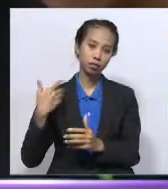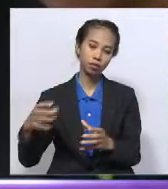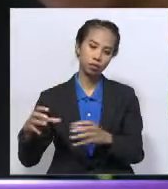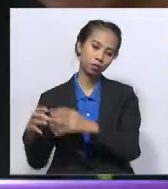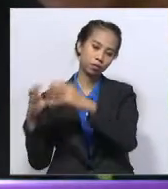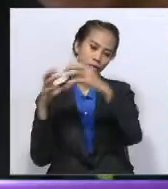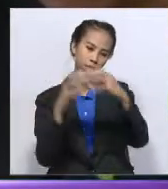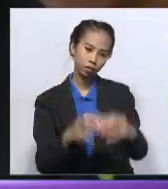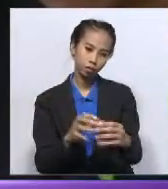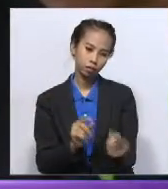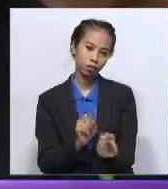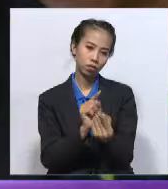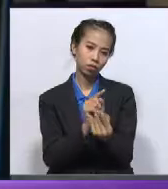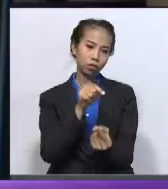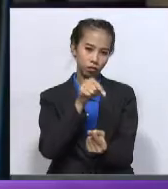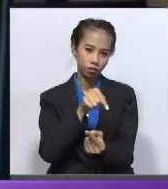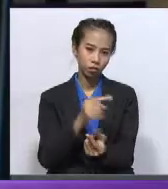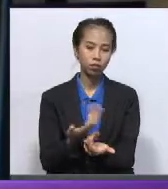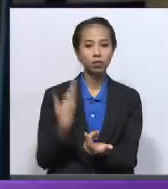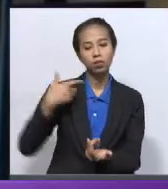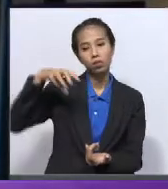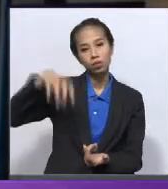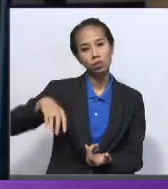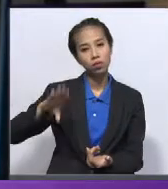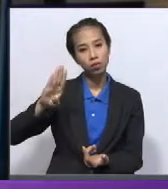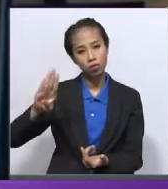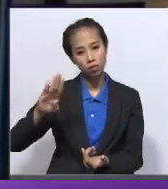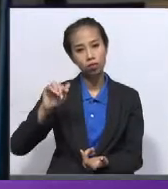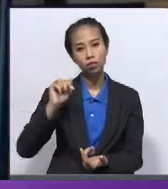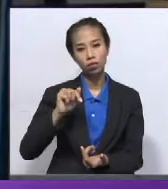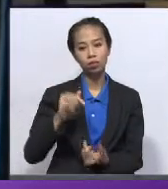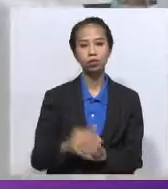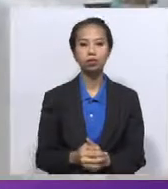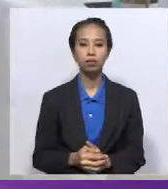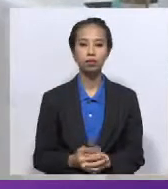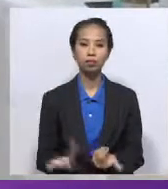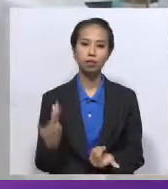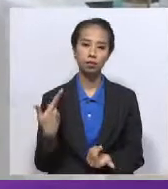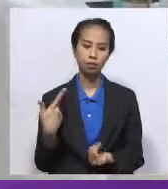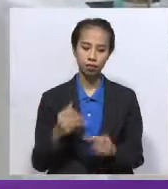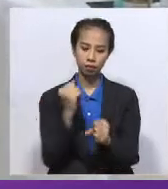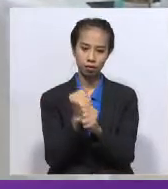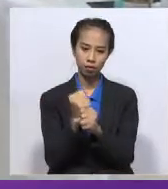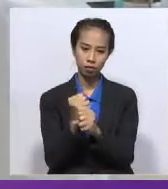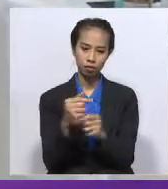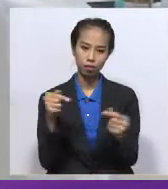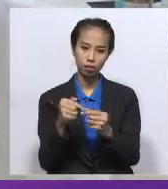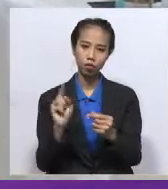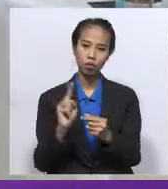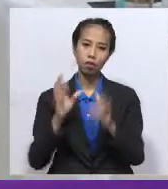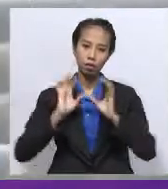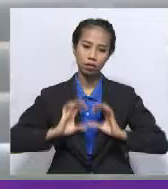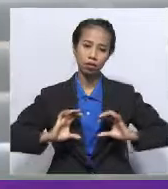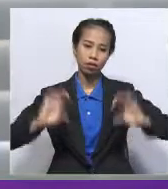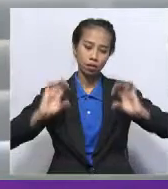ก็เดินทางไปเยี่ยมชมสถานประกอบการของบริษัทสุขันธาไทยสแน็คจำกัดนะคะที่ดำเนินกิจการในลักษณะประชารัฐขับ